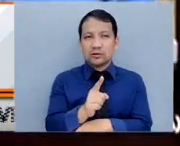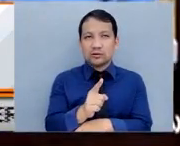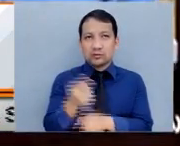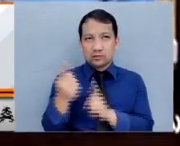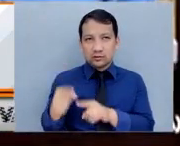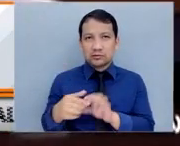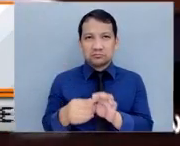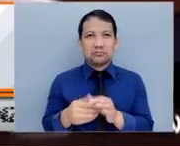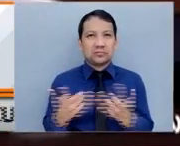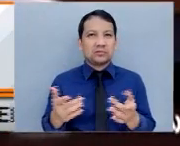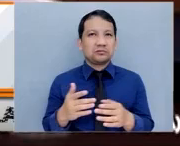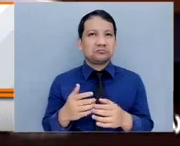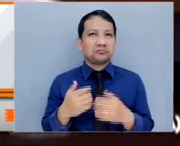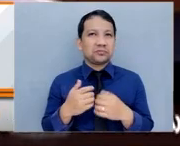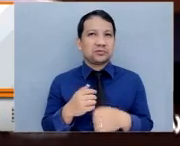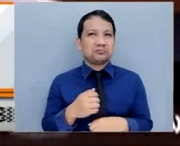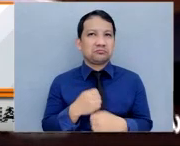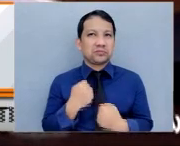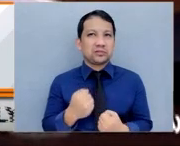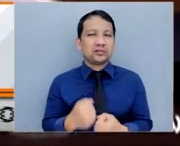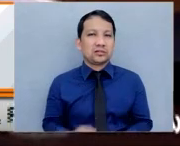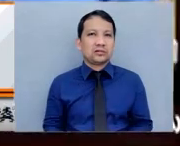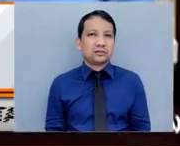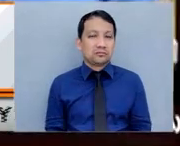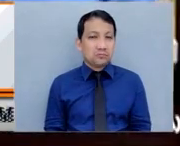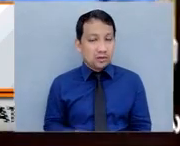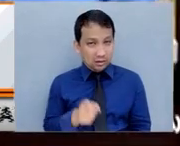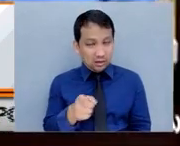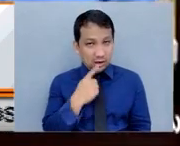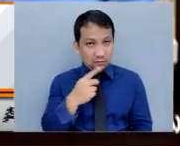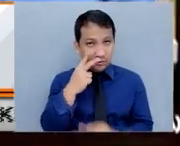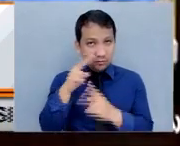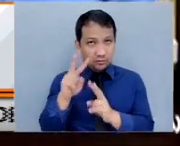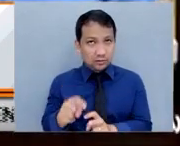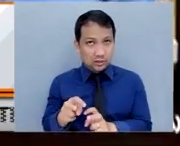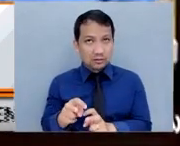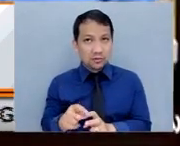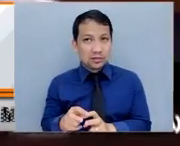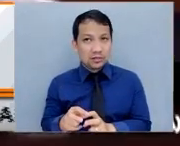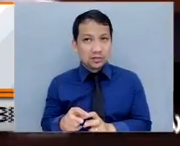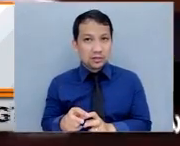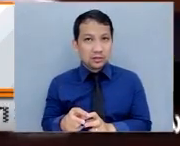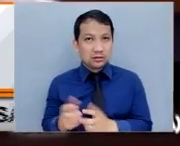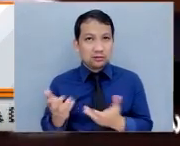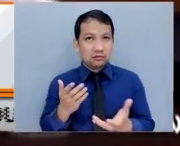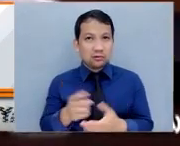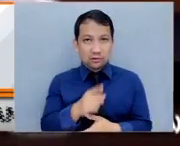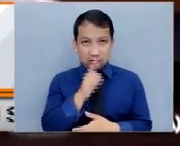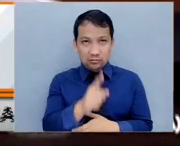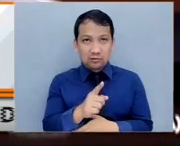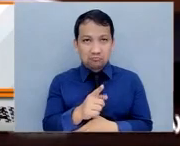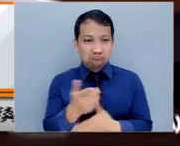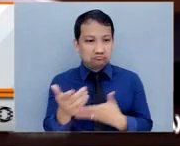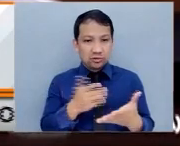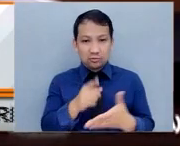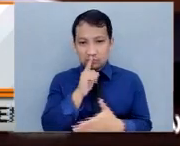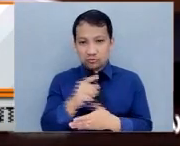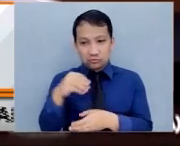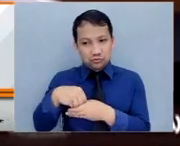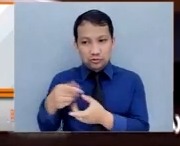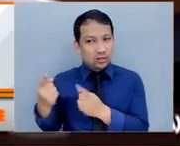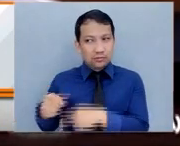nangyari pero matigas si Cataroja. Ayaw mong maging witness namin para sabihin mo kung ano yung mga kalokohan